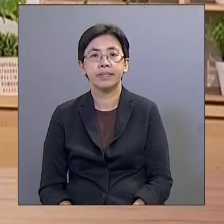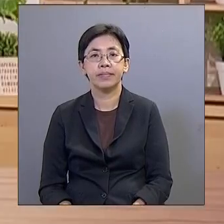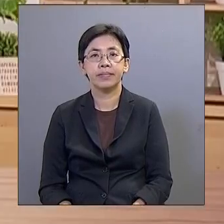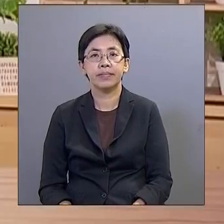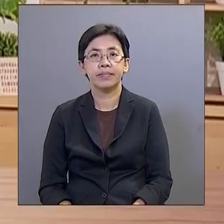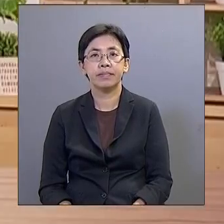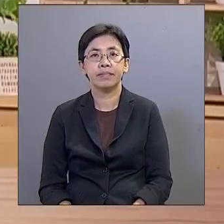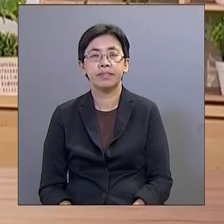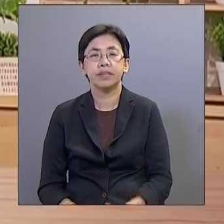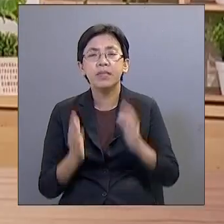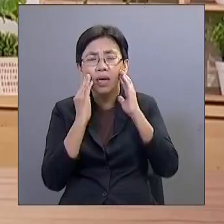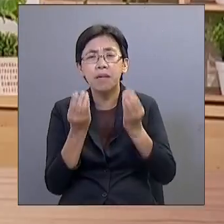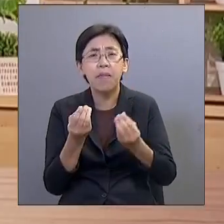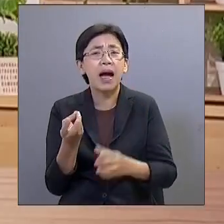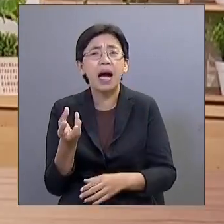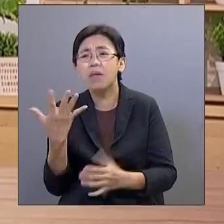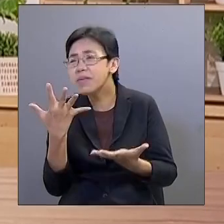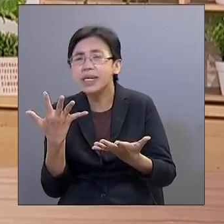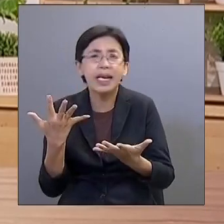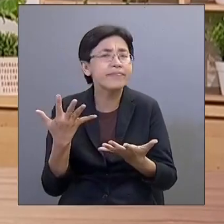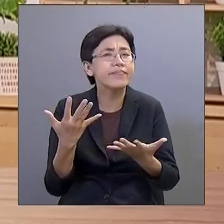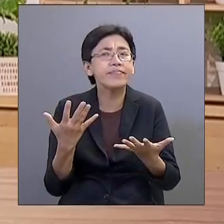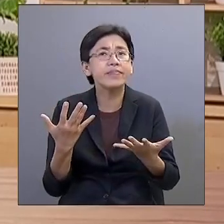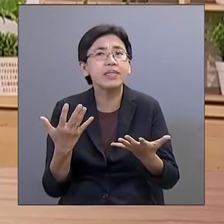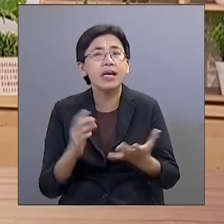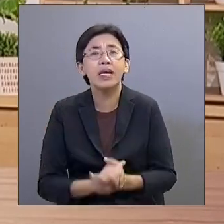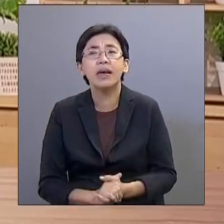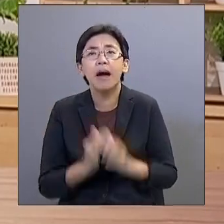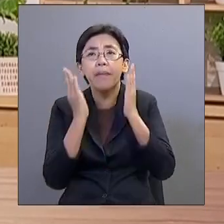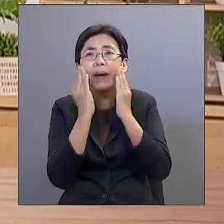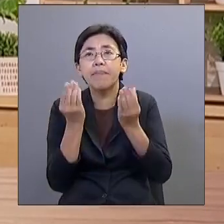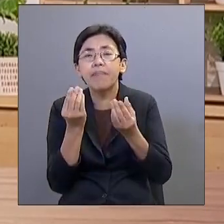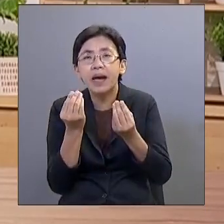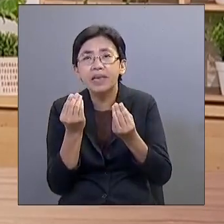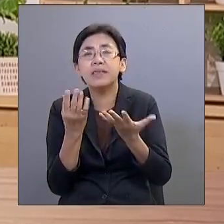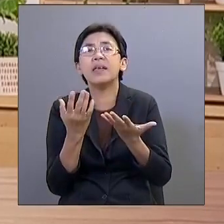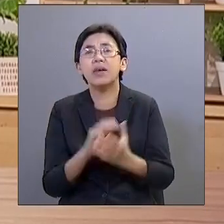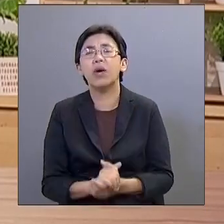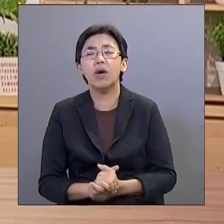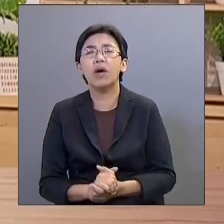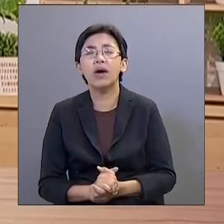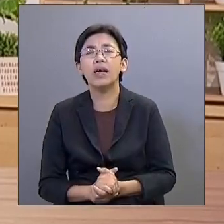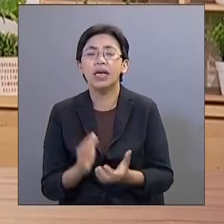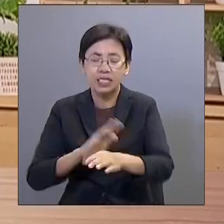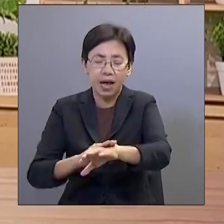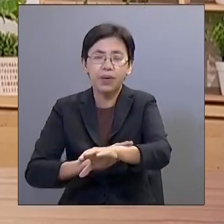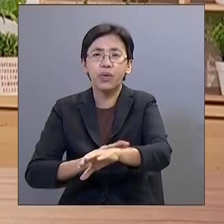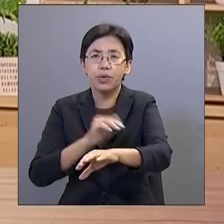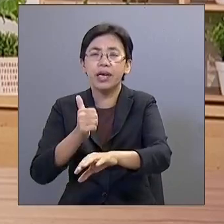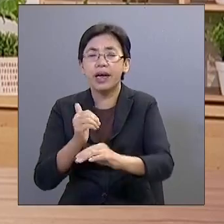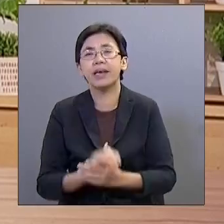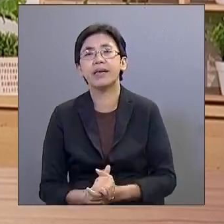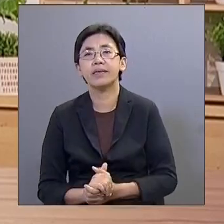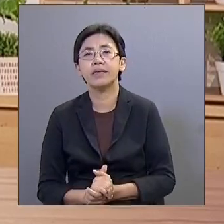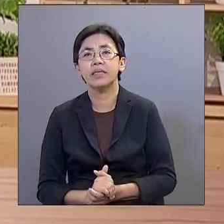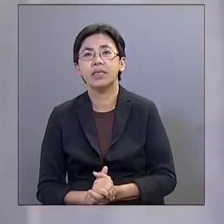แต่ถ้าไม่มีจะใช้เป็นแป้งทาผิวเป็นแบบเทาค่ําก็ได้นะคะก็สามารถใช้ได้เหมือนกันมันจะมีคุณ